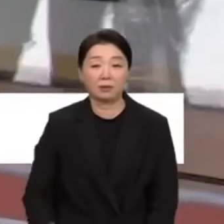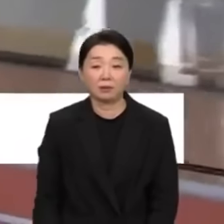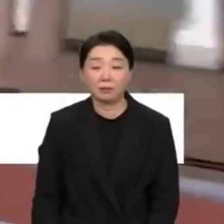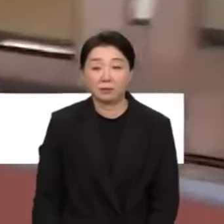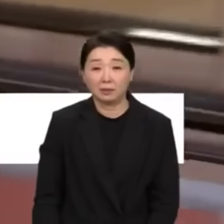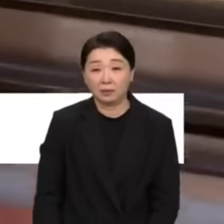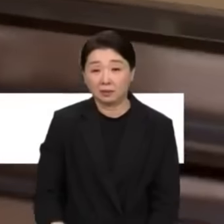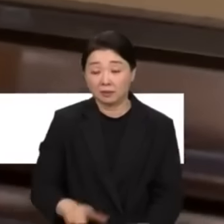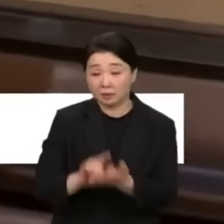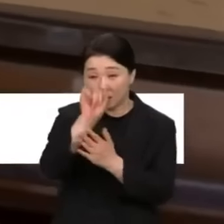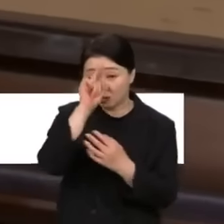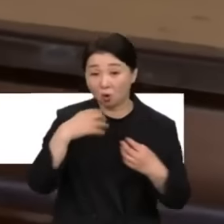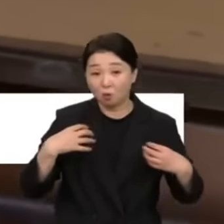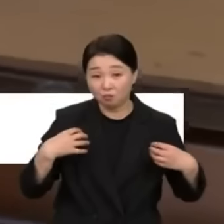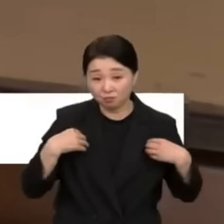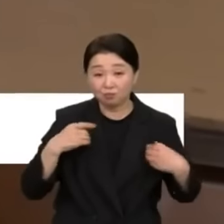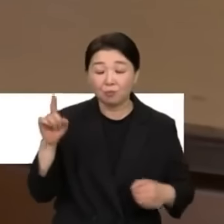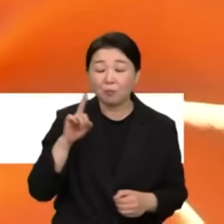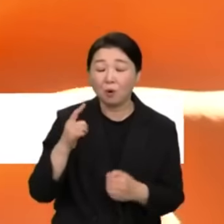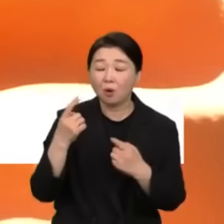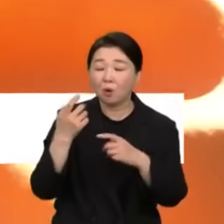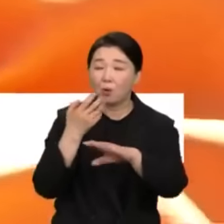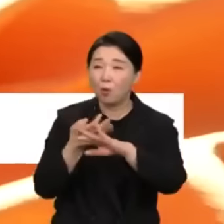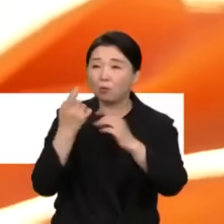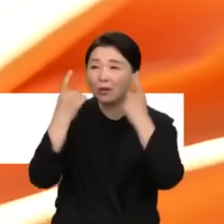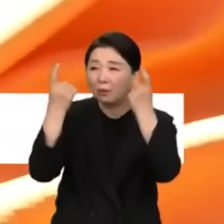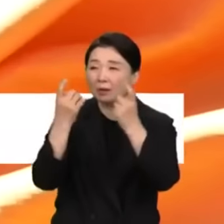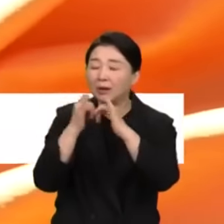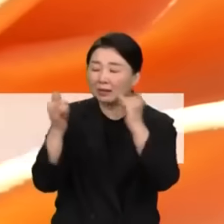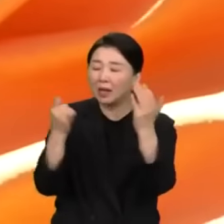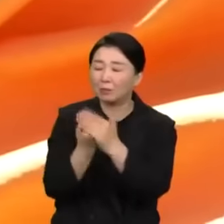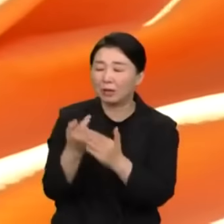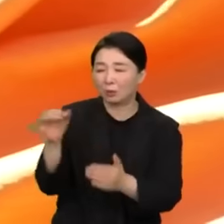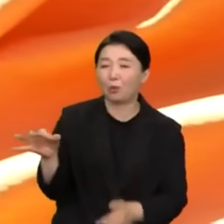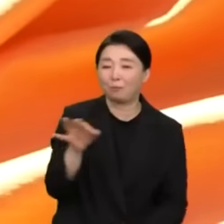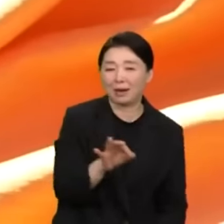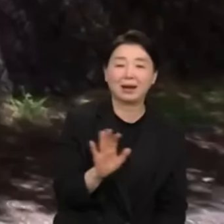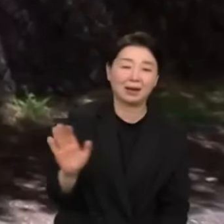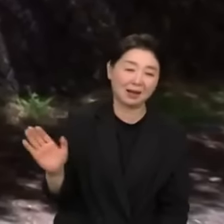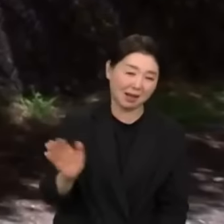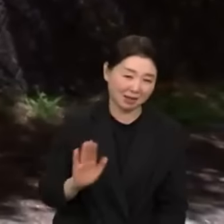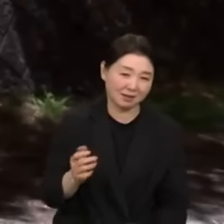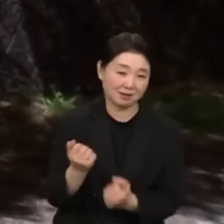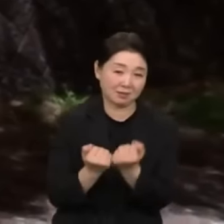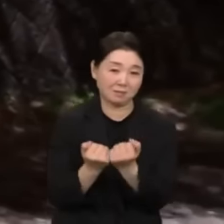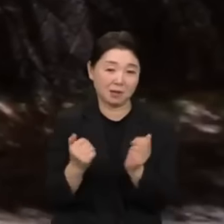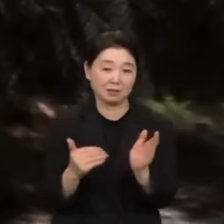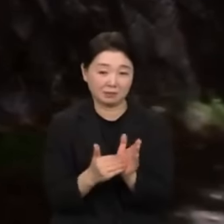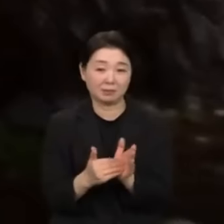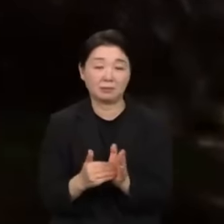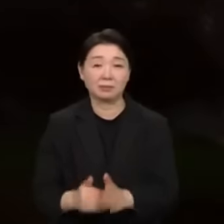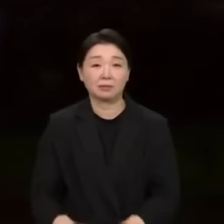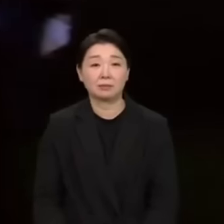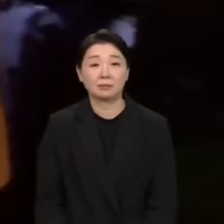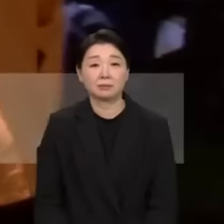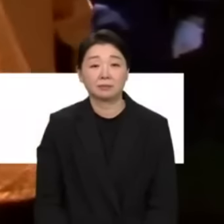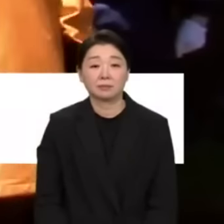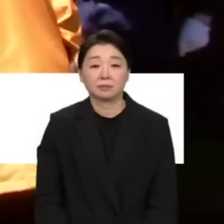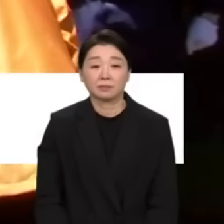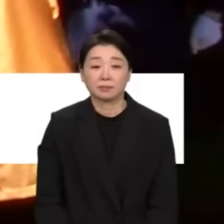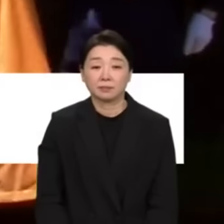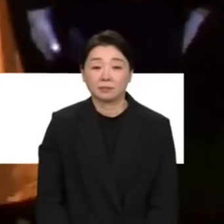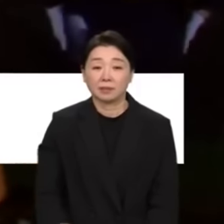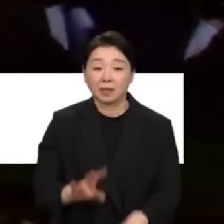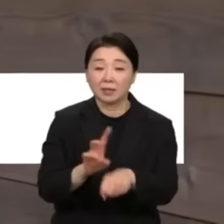해당 지자체장은 꼭 외국인 관광객들 때문에 입산료를 받기로 한 건 아니라고 설명했습니다. 24시간